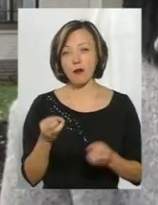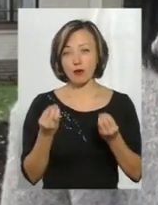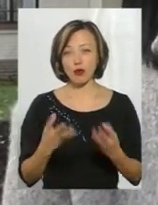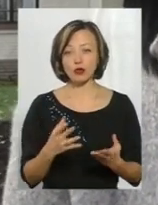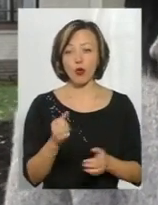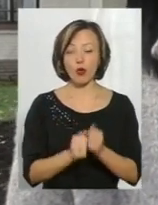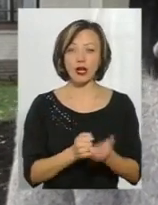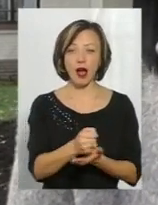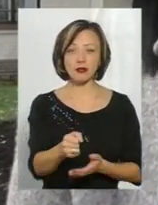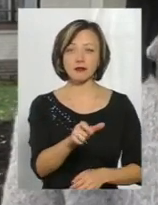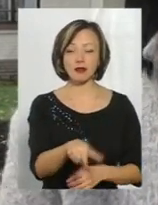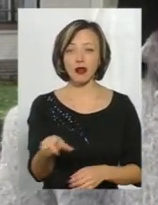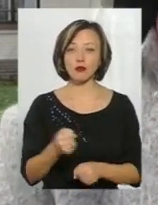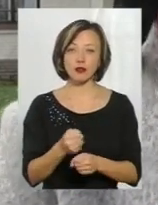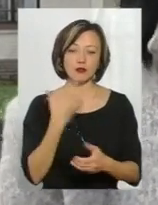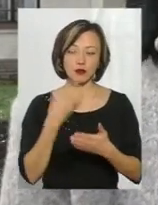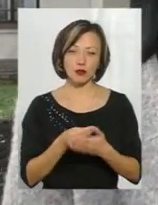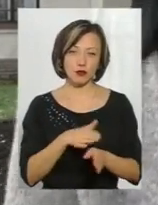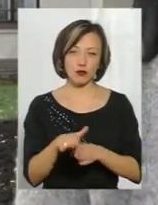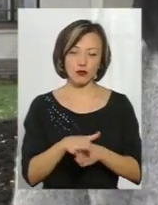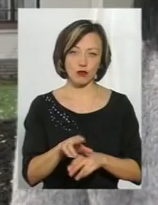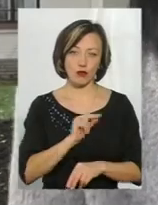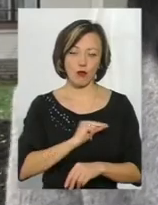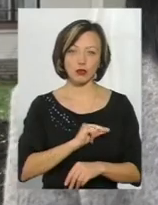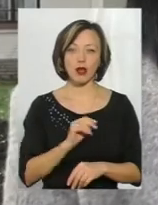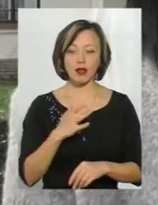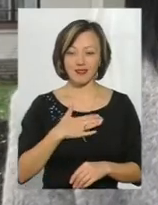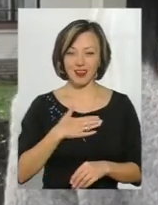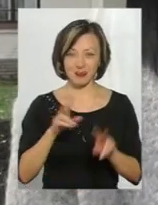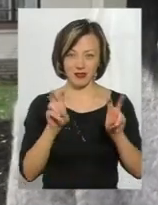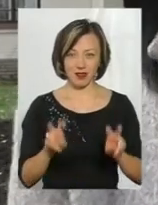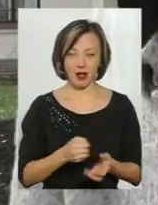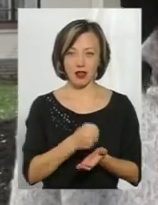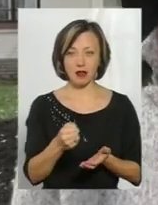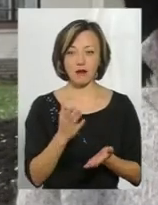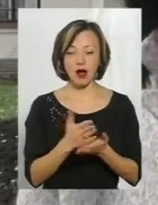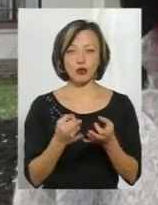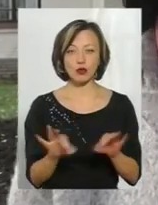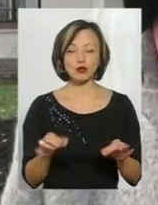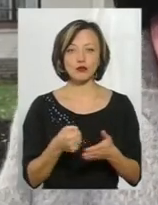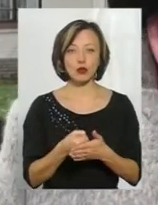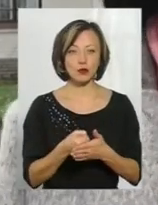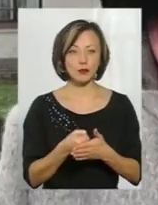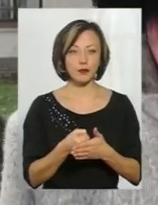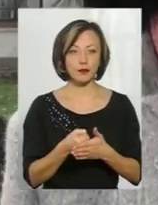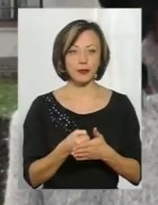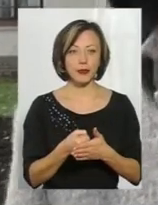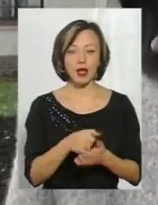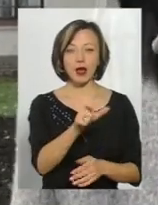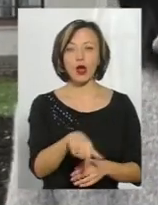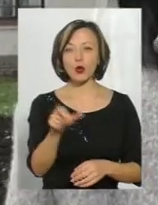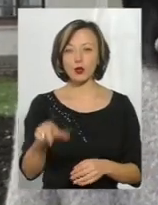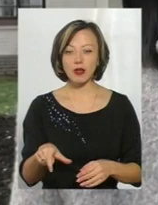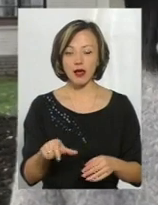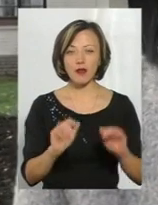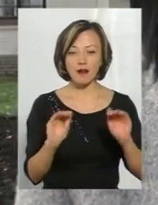кожен кандидат робив свою якусь роботу. Навіть названі мною кандидати, вони мали якийсь доступ до аудиторії в